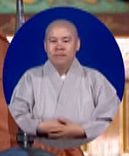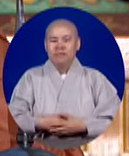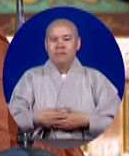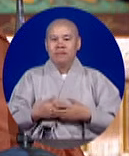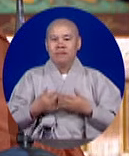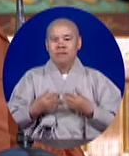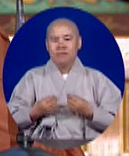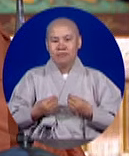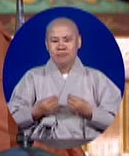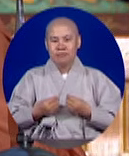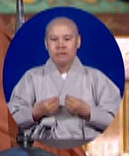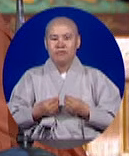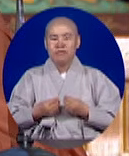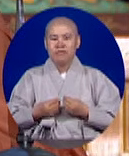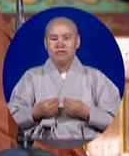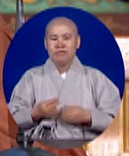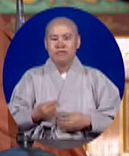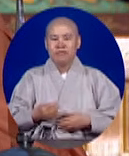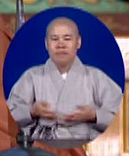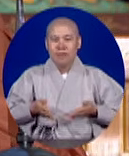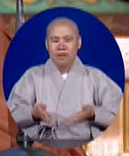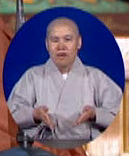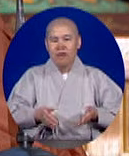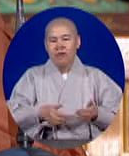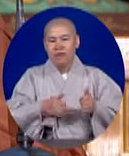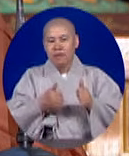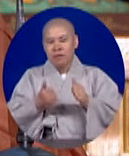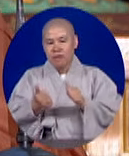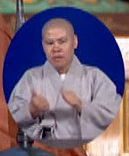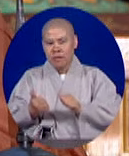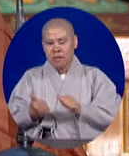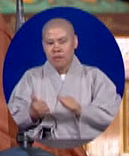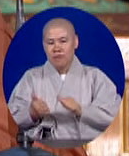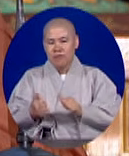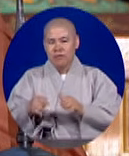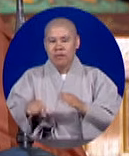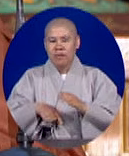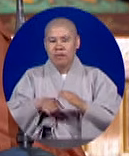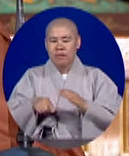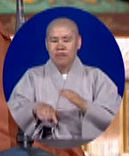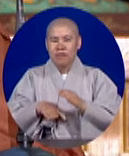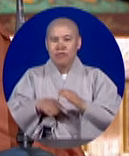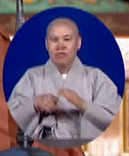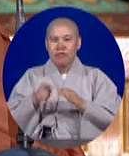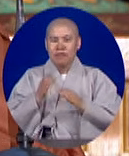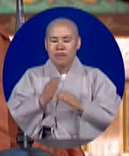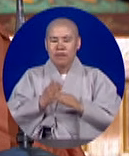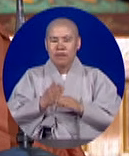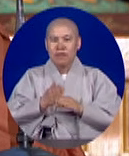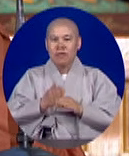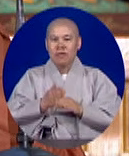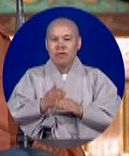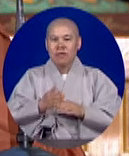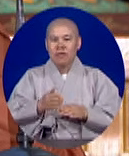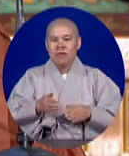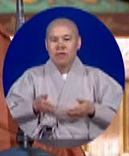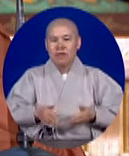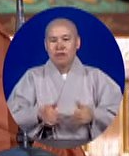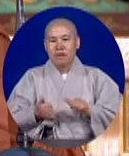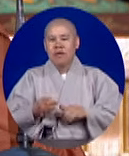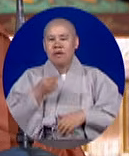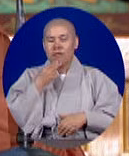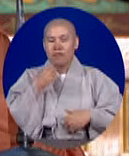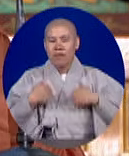비유인데요. 생사 속에서 생사 없는 즐거움을 느낀다. 이걸 비유로 맞으면